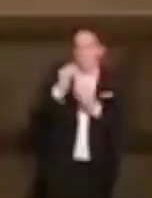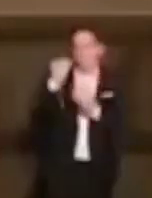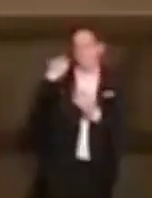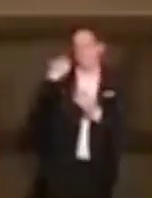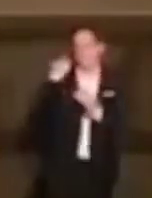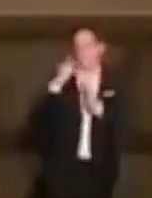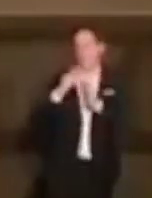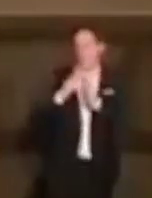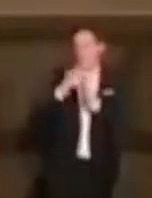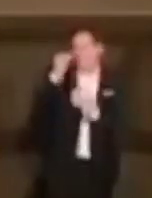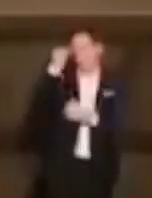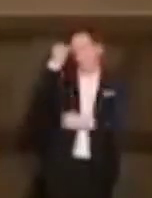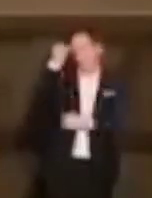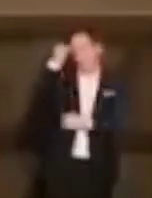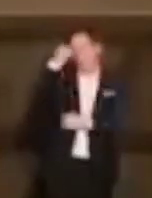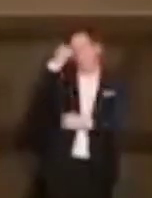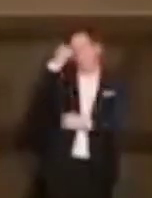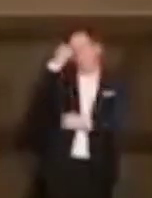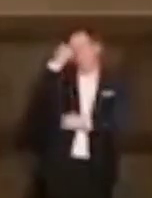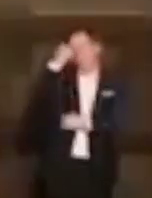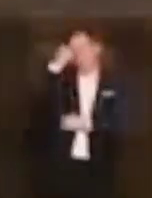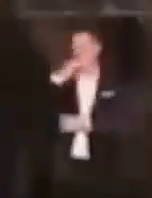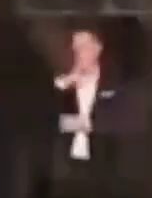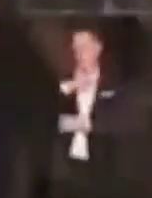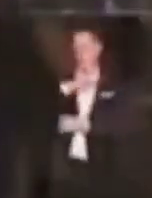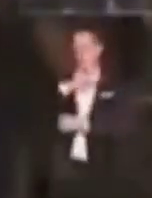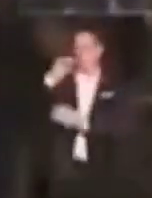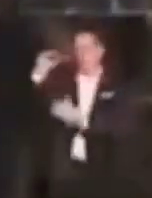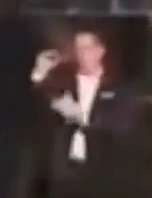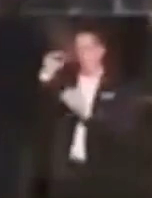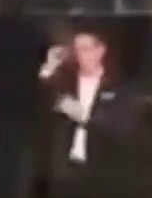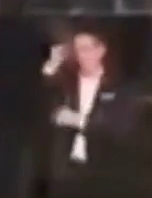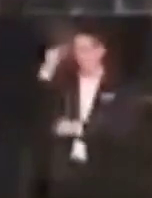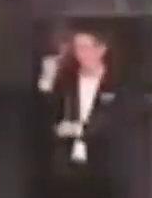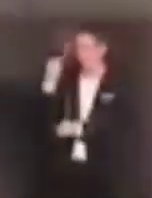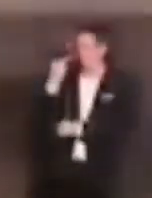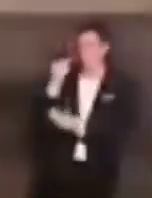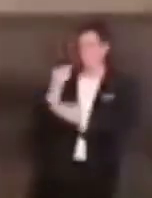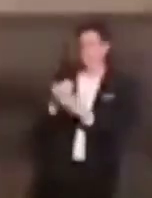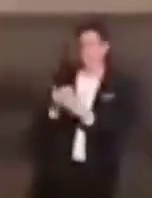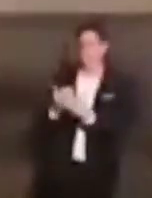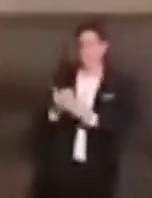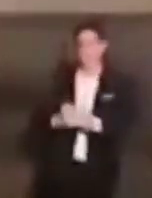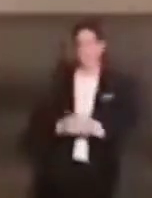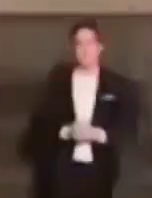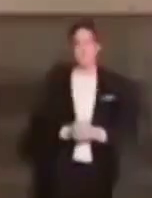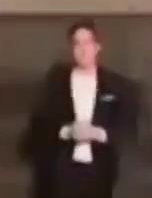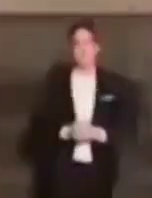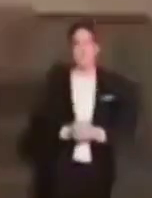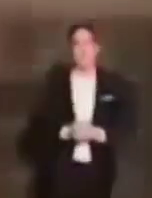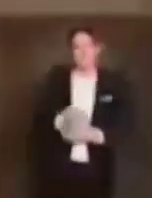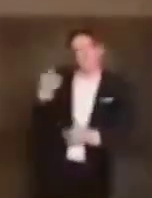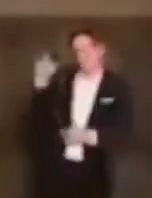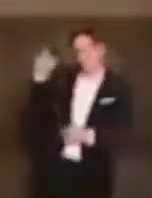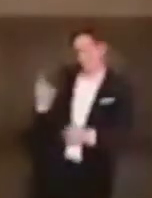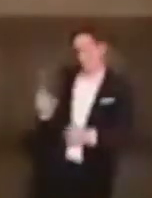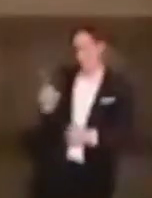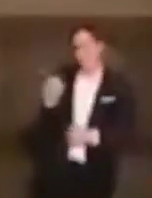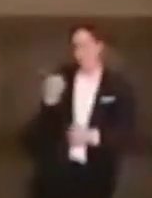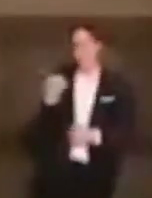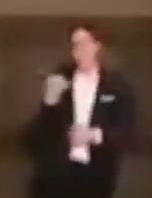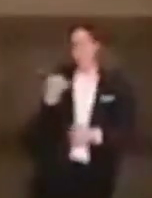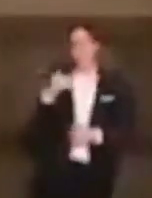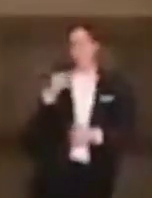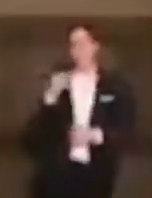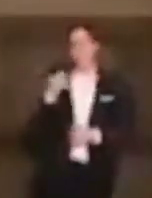در عقل پیامبر شما شک می کند و توهین می کند و ارزش او را پایین می آورد در مقابل